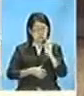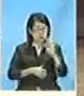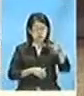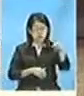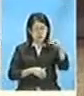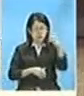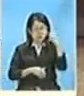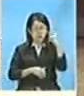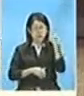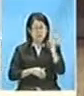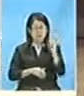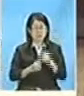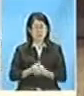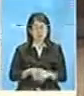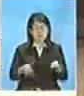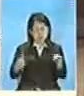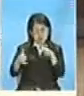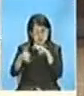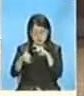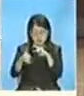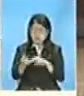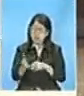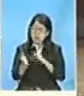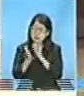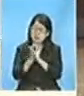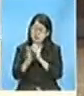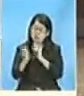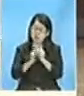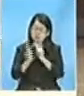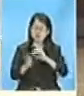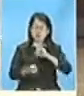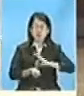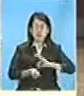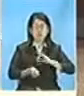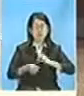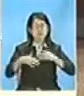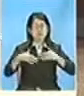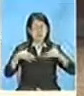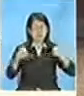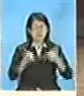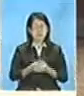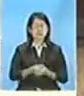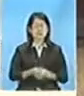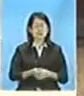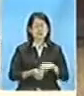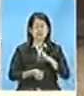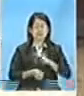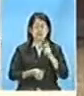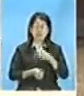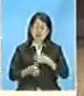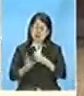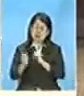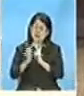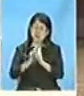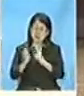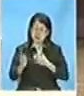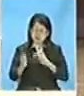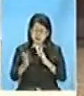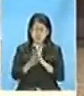แล้วอยู่ใกล้แล้วมีความสุขมีความรู้สึกที่อยากจะอยู่ใกล้อยากจะทำ